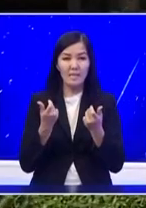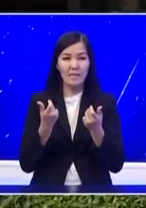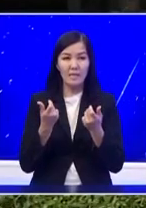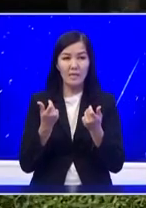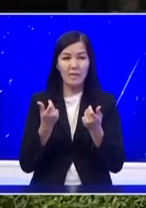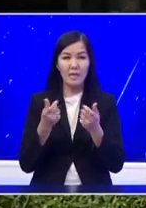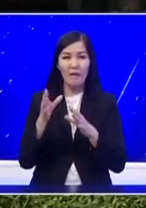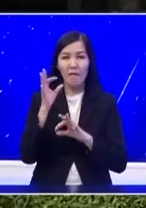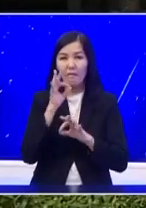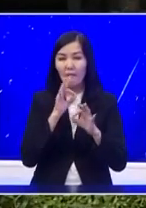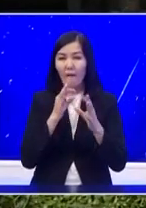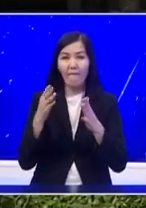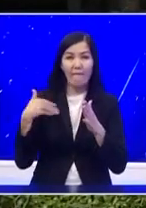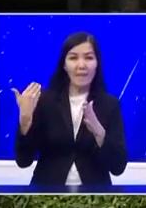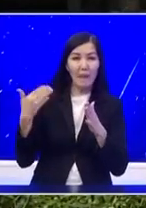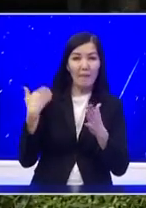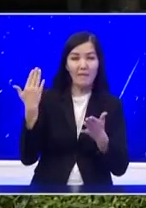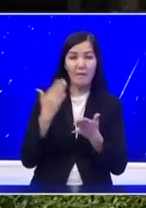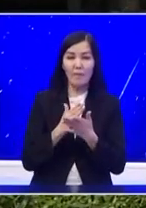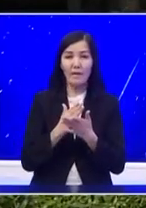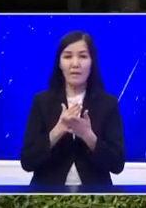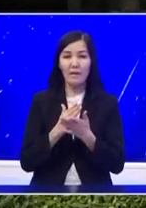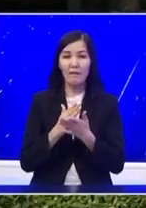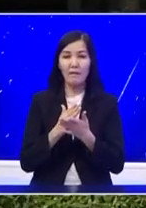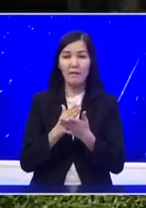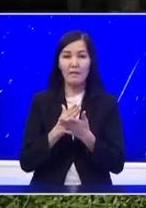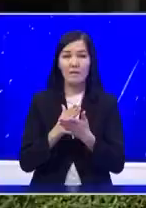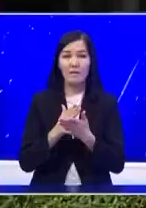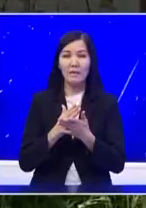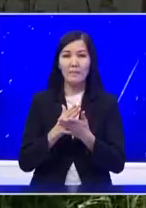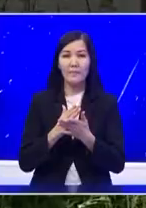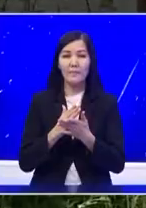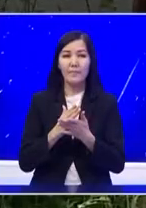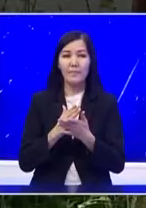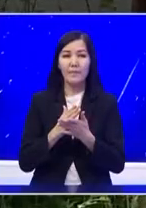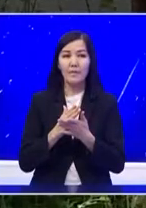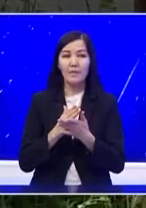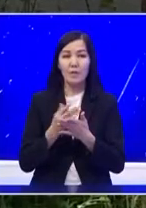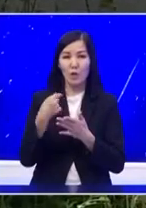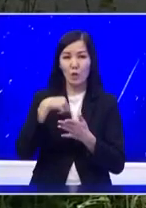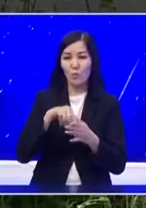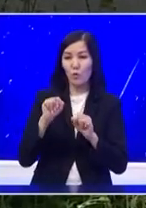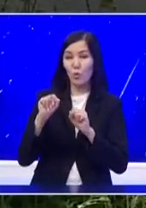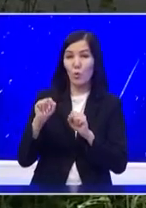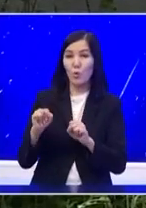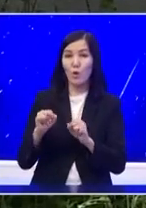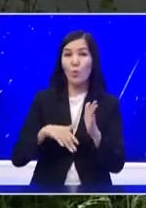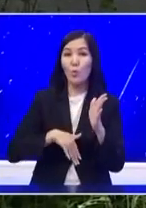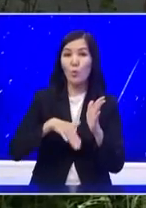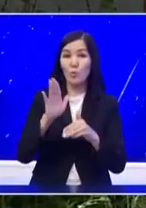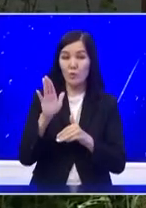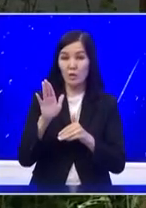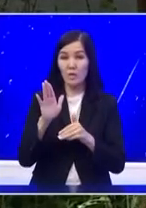жаңағы дәрумендер бар. Бұл өте жақсы астық диеталық тағам. Иммундық өзіміздің жүйемізді жақсарту